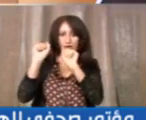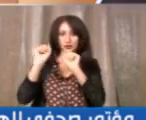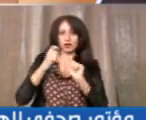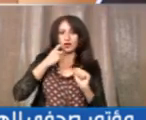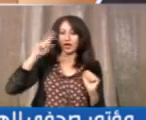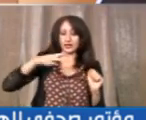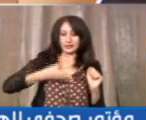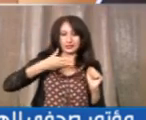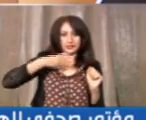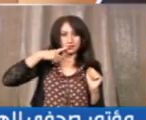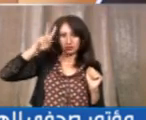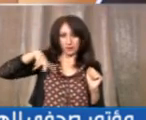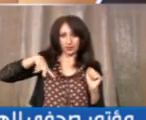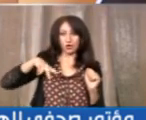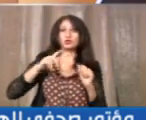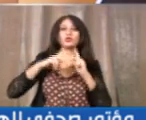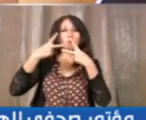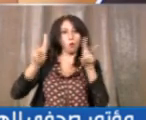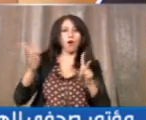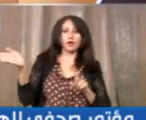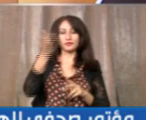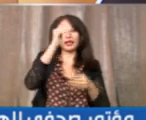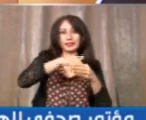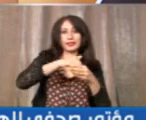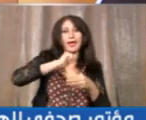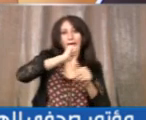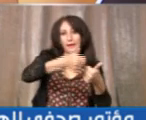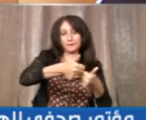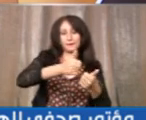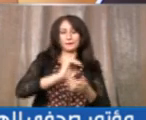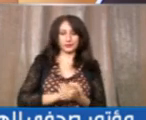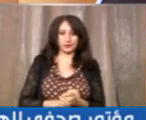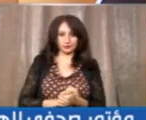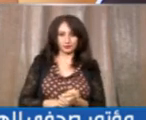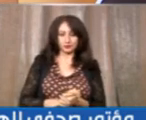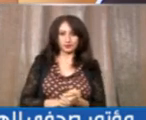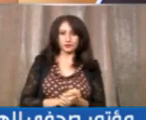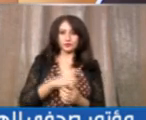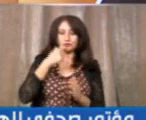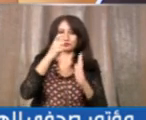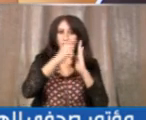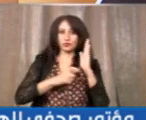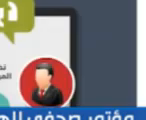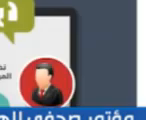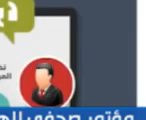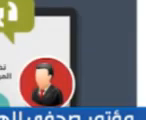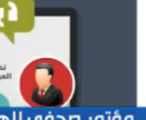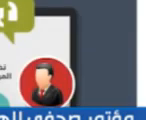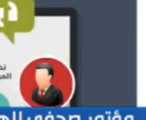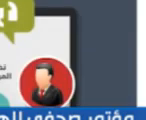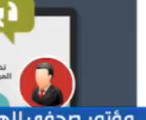بلغت 18 سنه له حق التصويت دي برامج اداره قواعد بيانات المشرفين على الانتخابيه